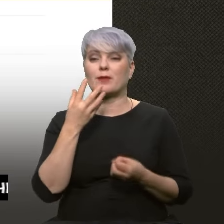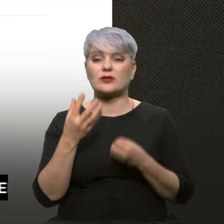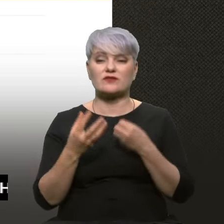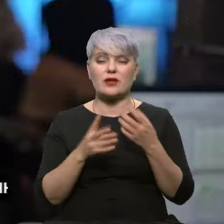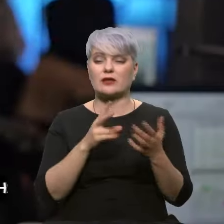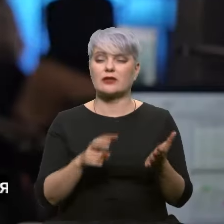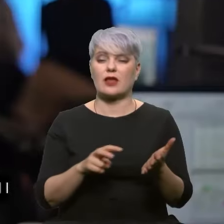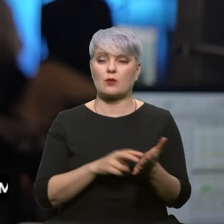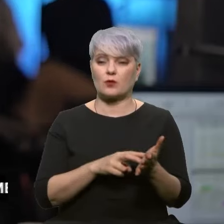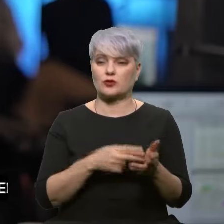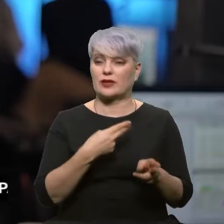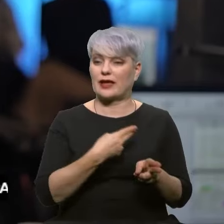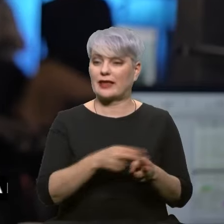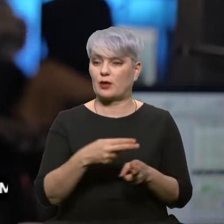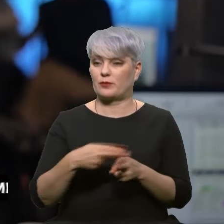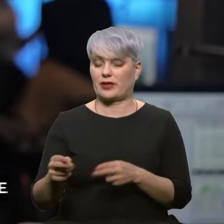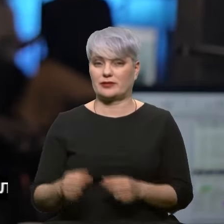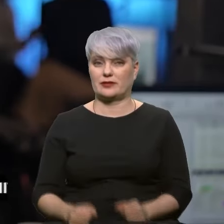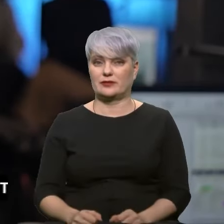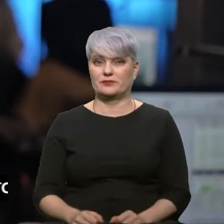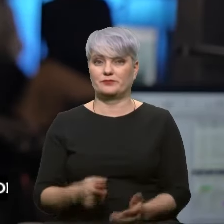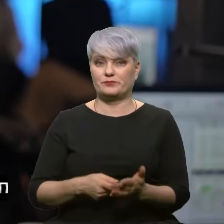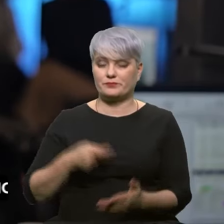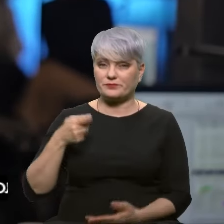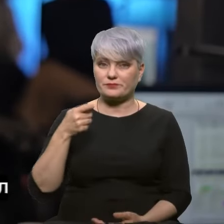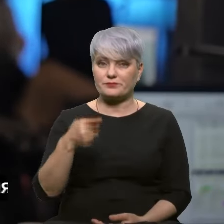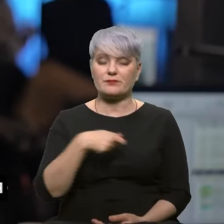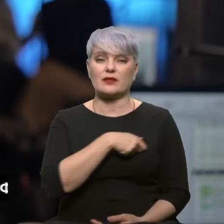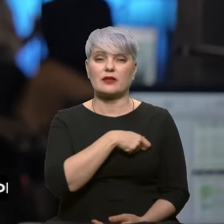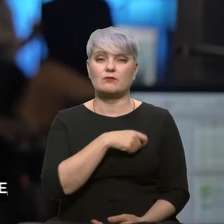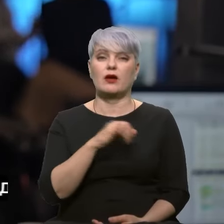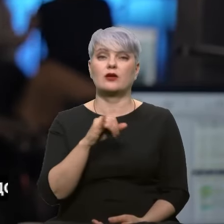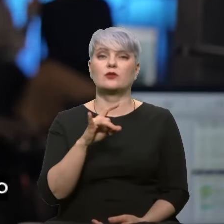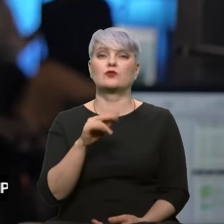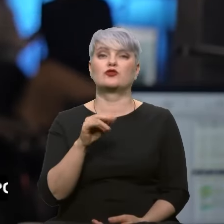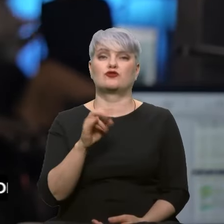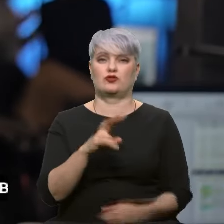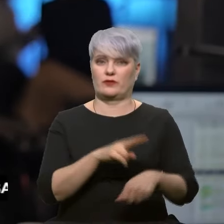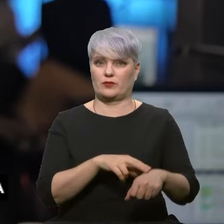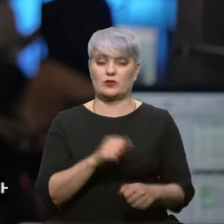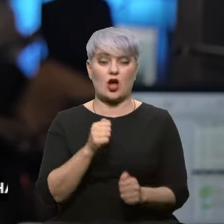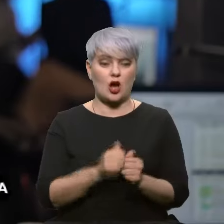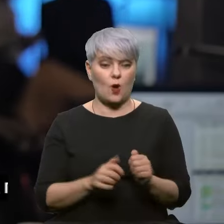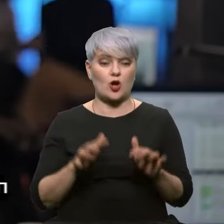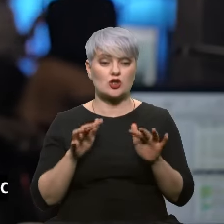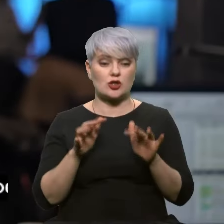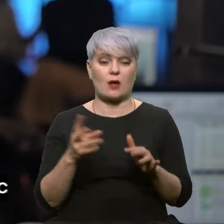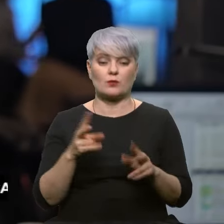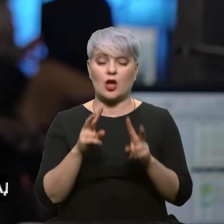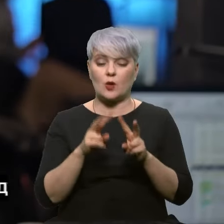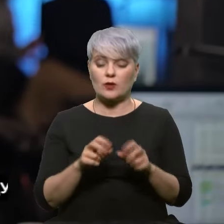боячись репресій. Із заявою до правоохоронців звернувся і народний депутат Ярослав Юрчишин. Кожен напад, каже, треба розглядати